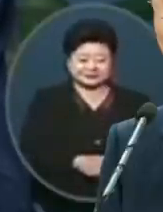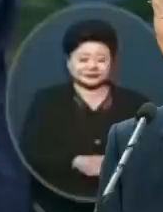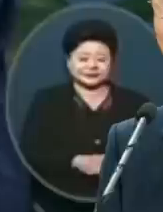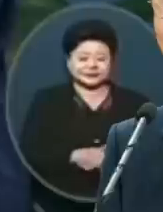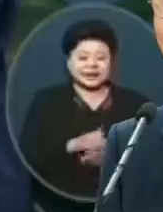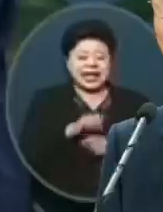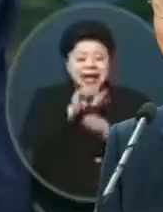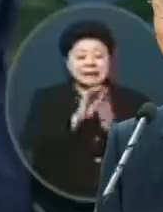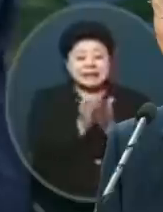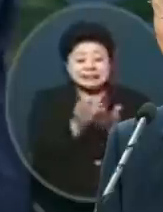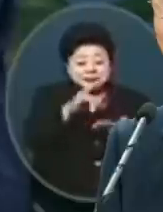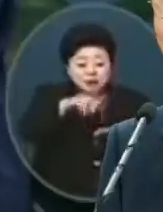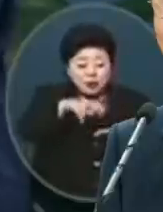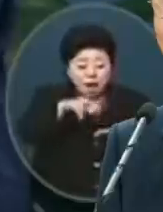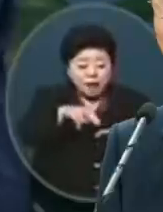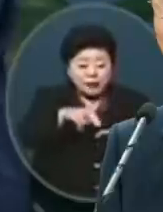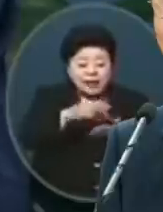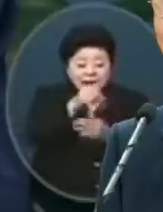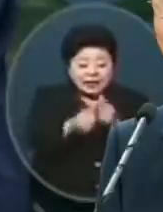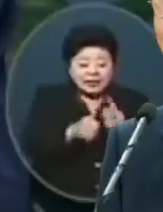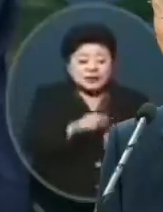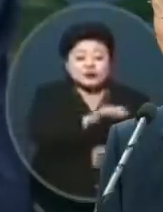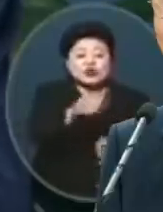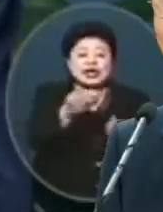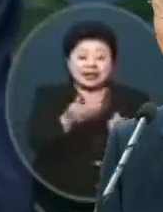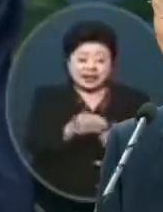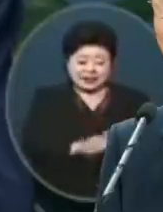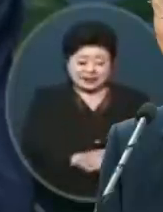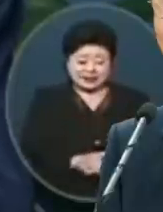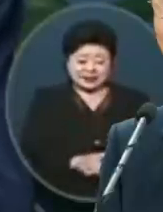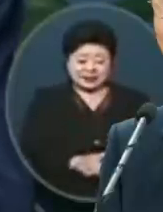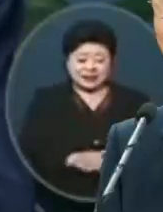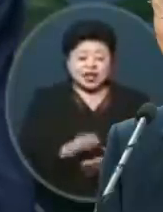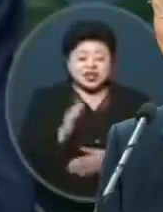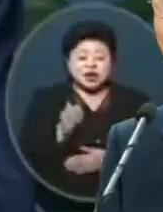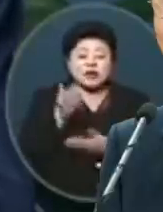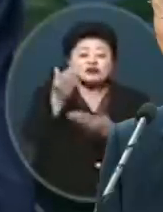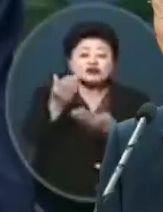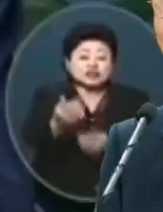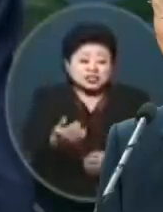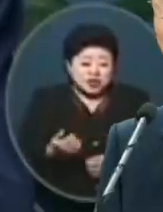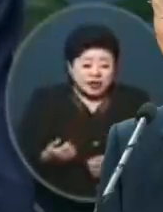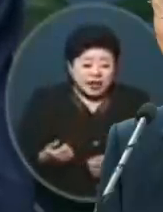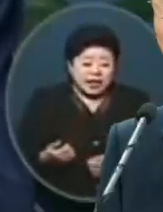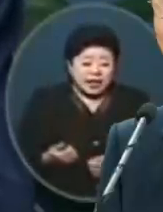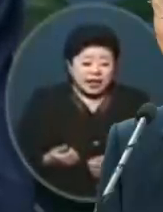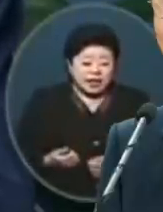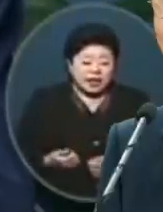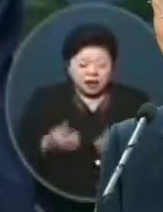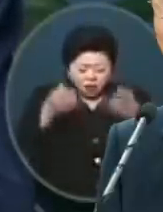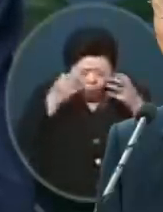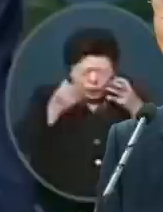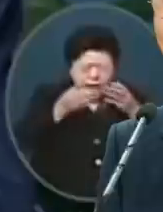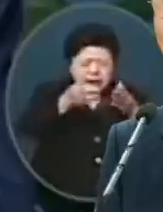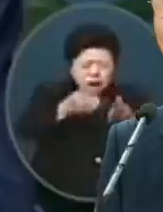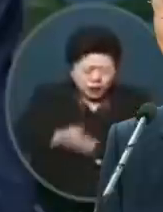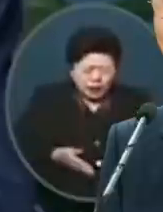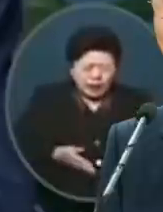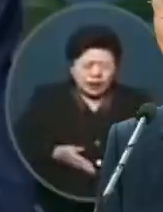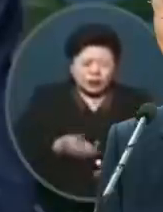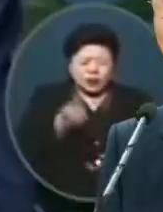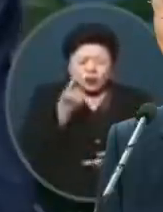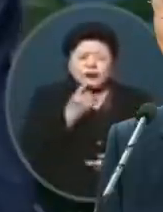성경에 보면은 하나님이 우리에게 영광을 주시기 전에 반드시 고난을 통하게 만들어 놓은